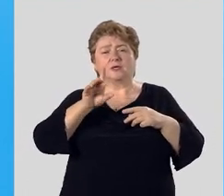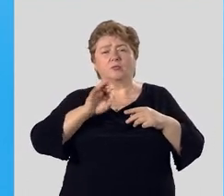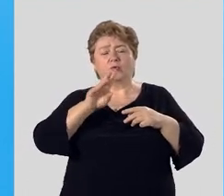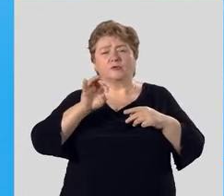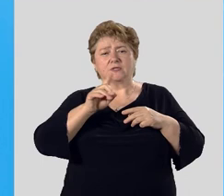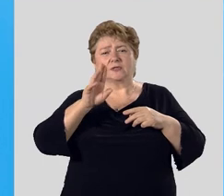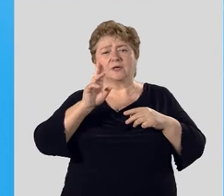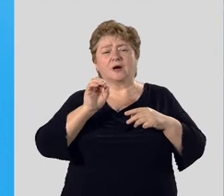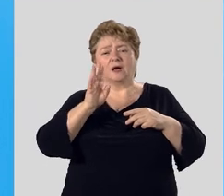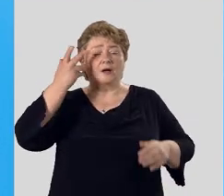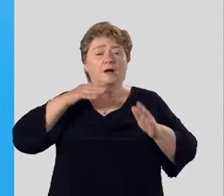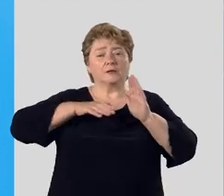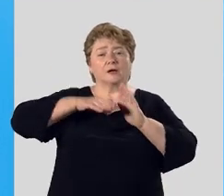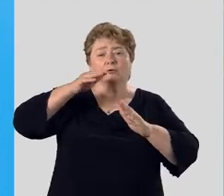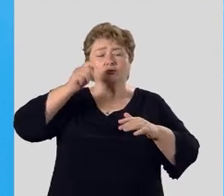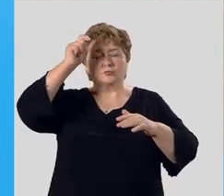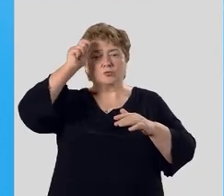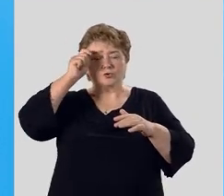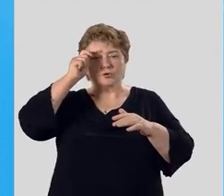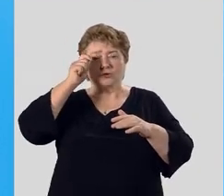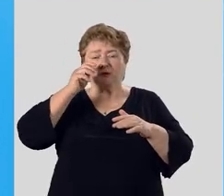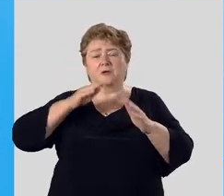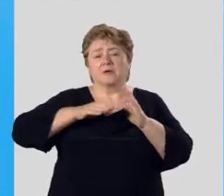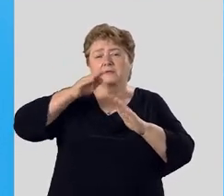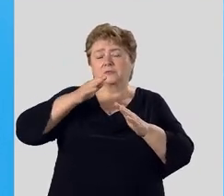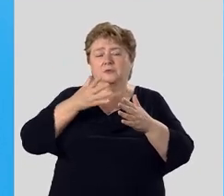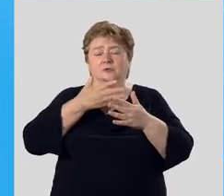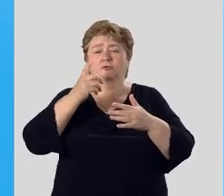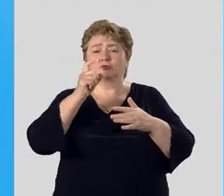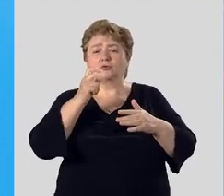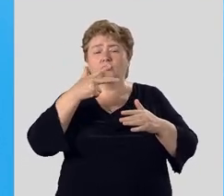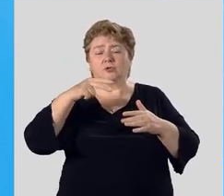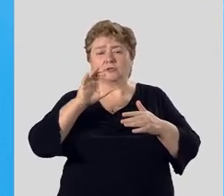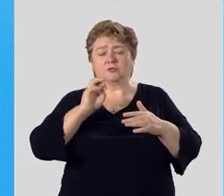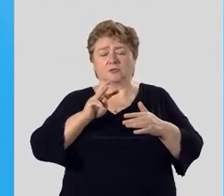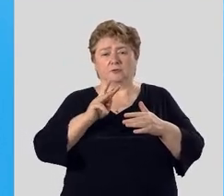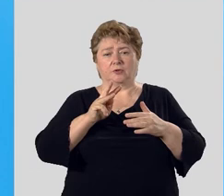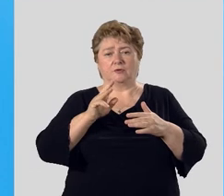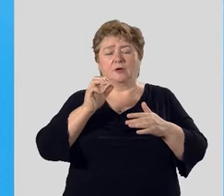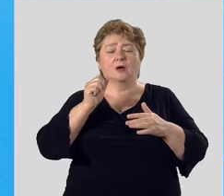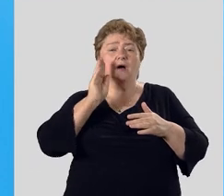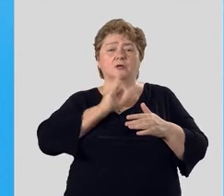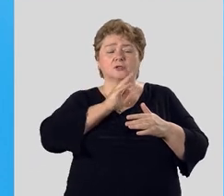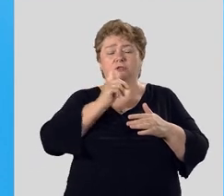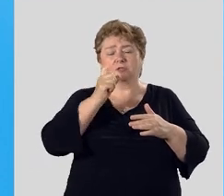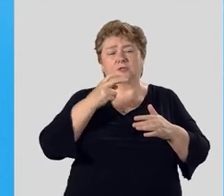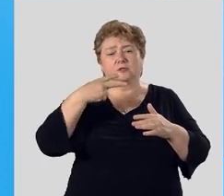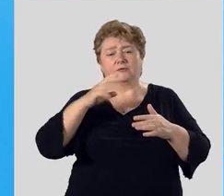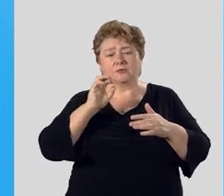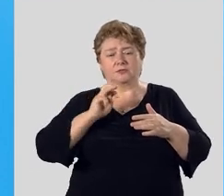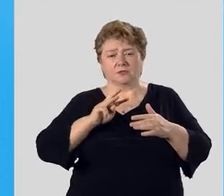гипофизарная карликовость, когда рост мужчин не превышает 130 см, а женщин –